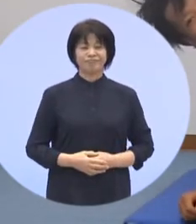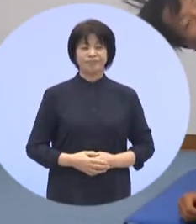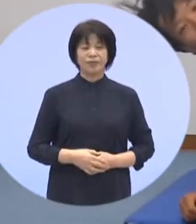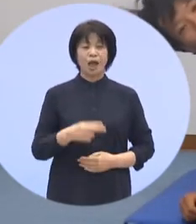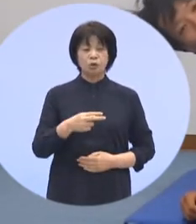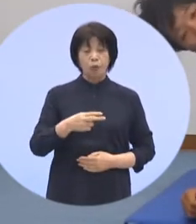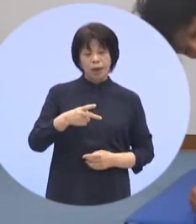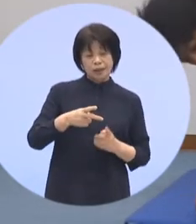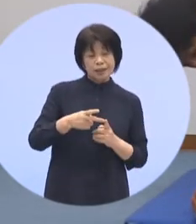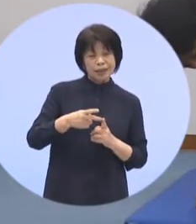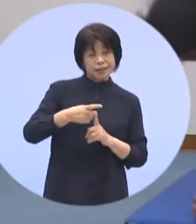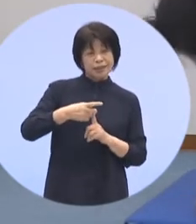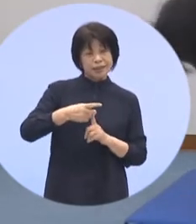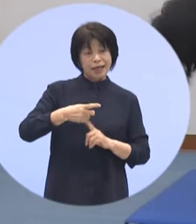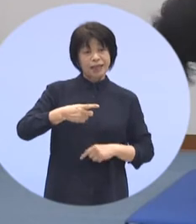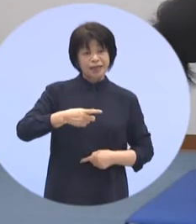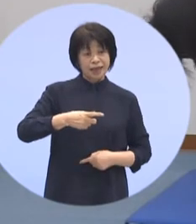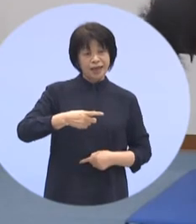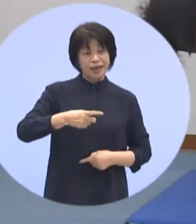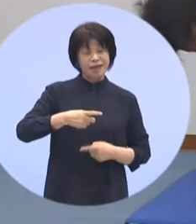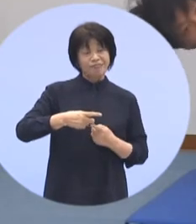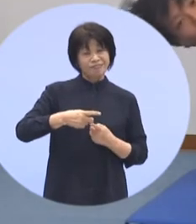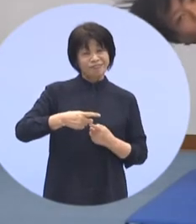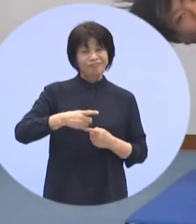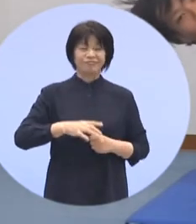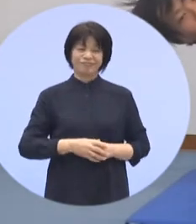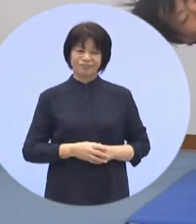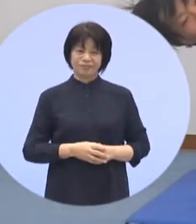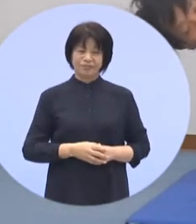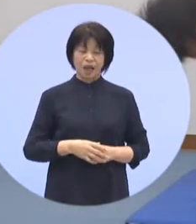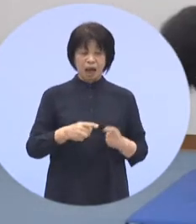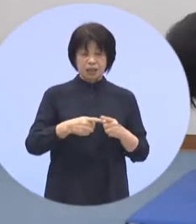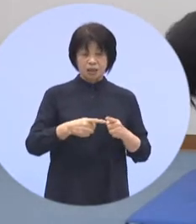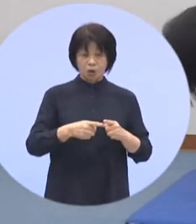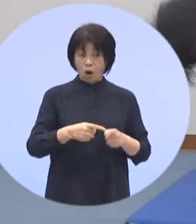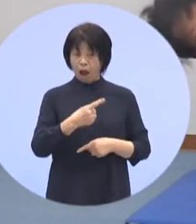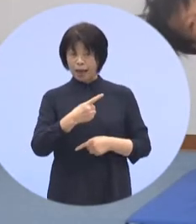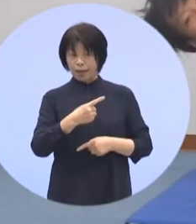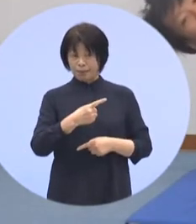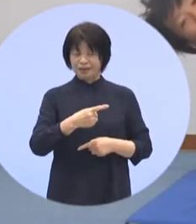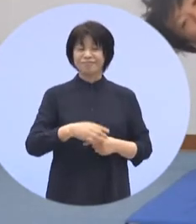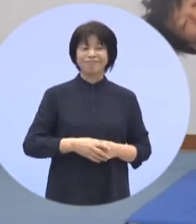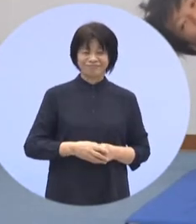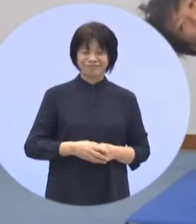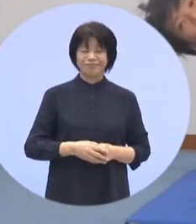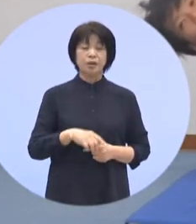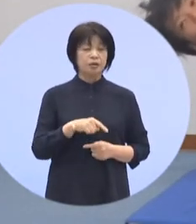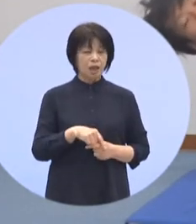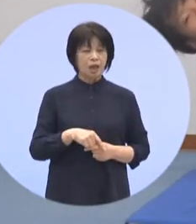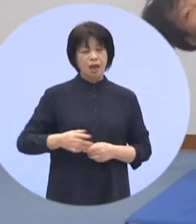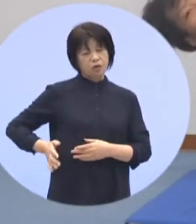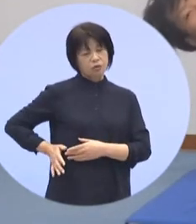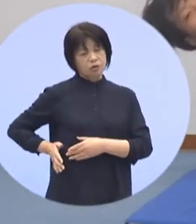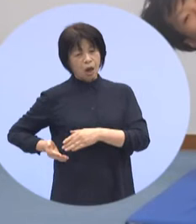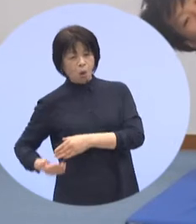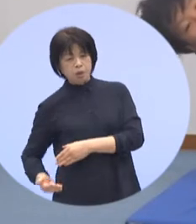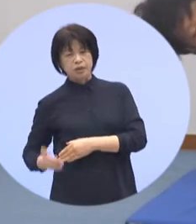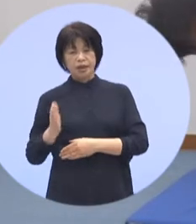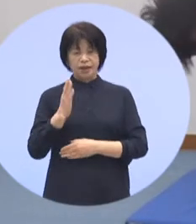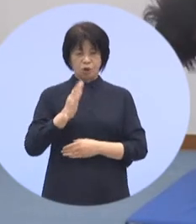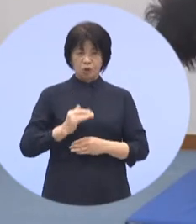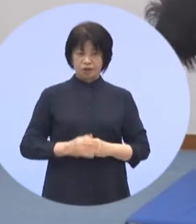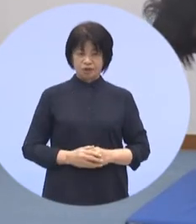膝立ちになって肩で足上げます。でここが落ちないように、腰が落ちない